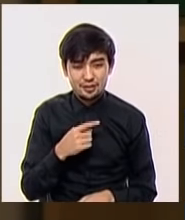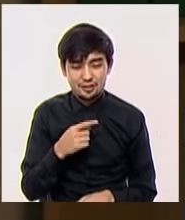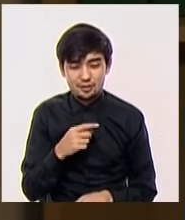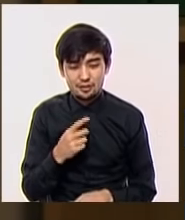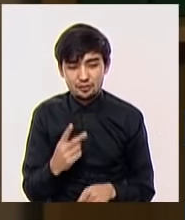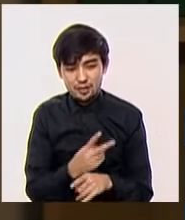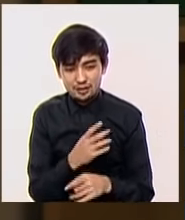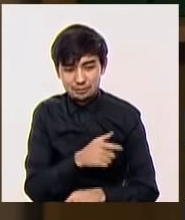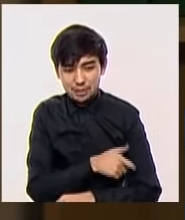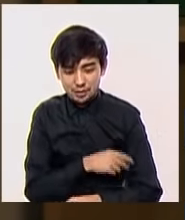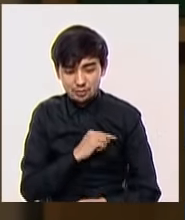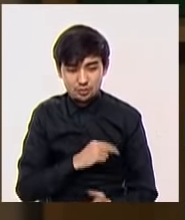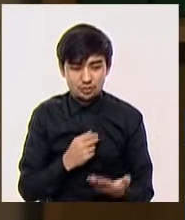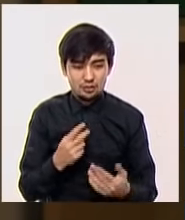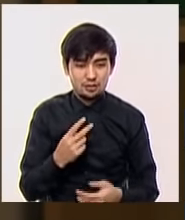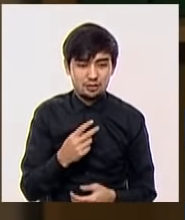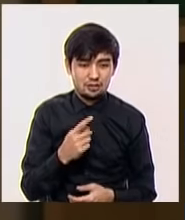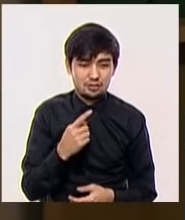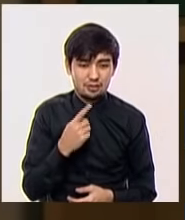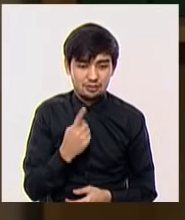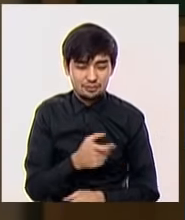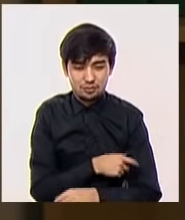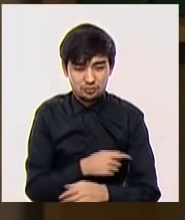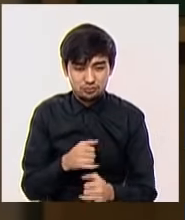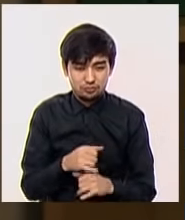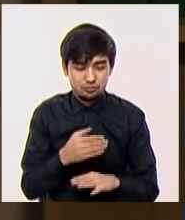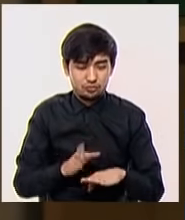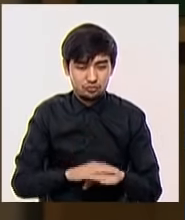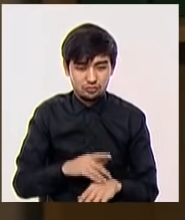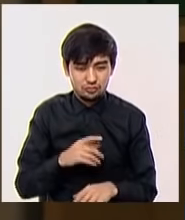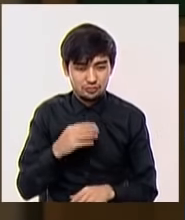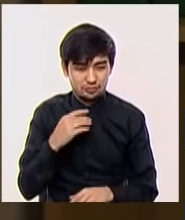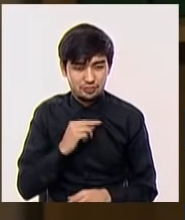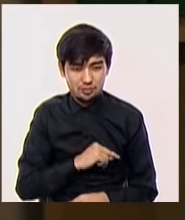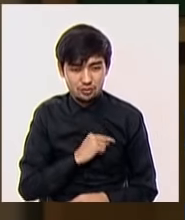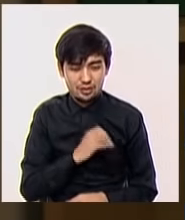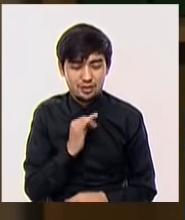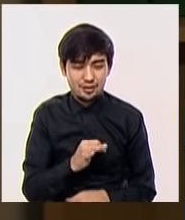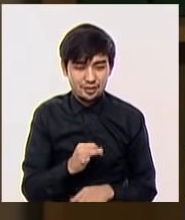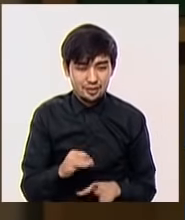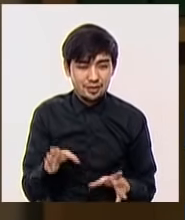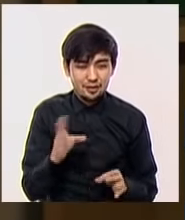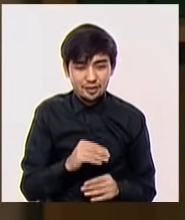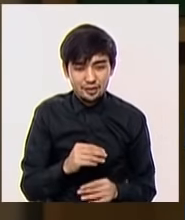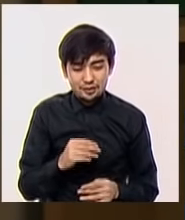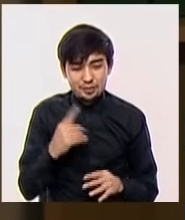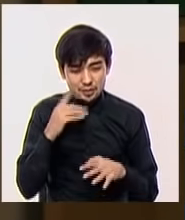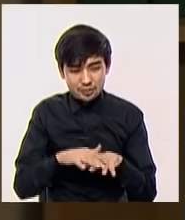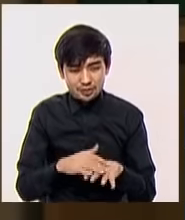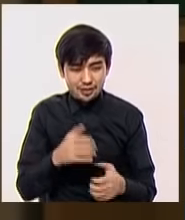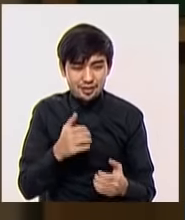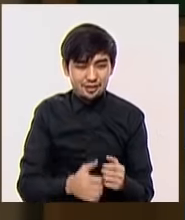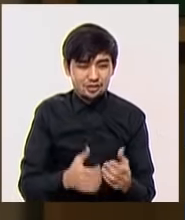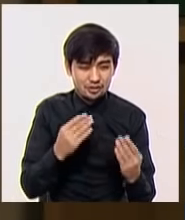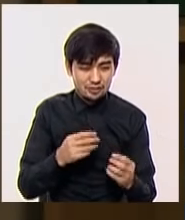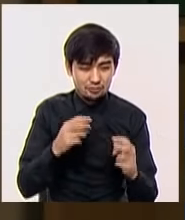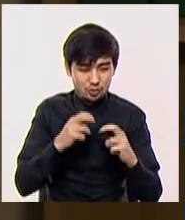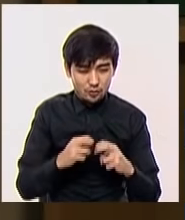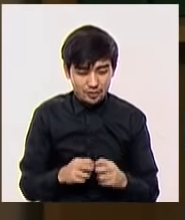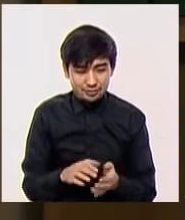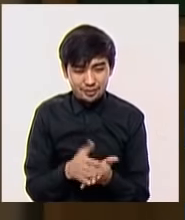конечно очень большая нагрузка для учителя математики потому что преподавание предмета математики подразумевает ежедневную проверку тетрадей